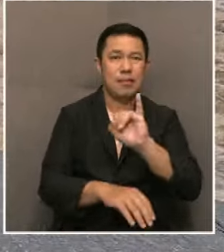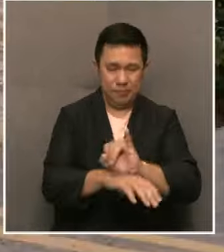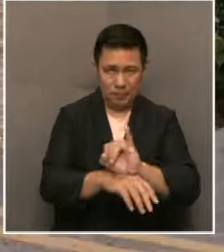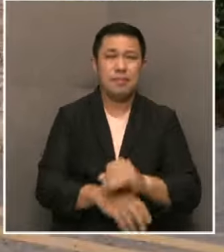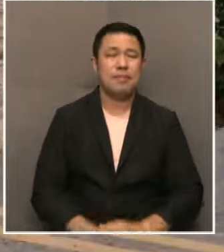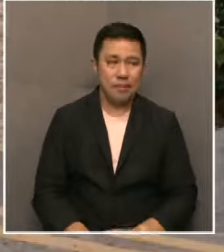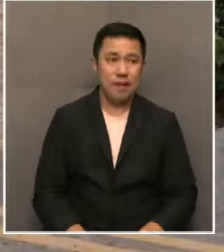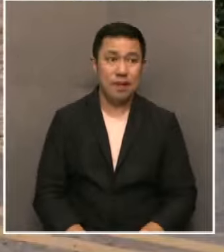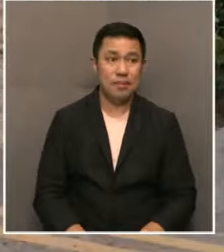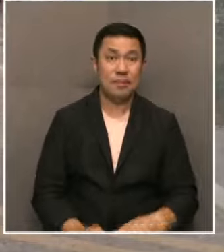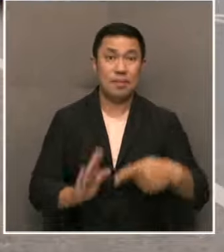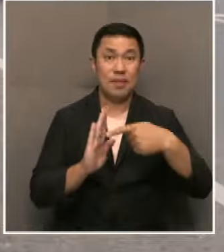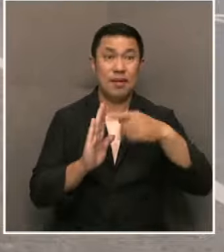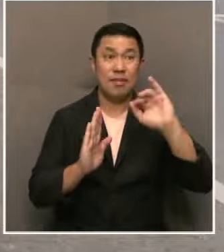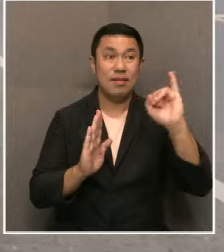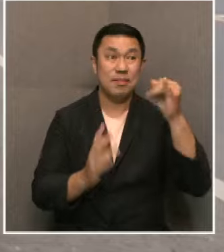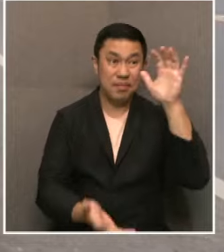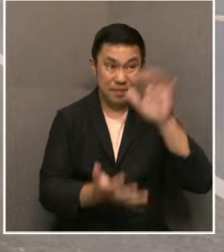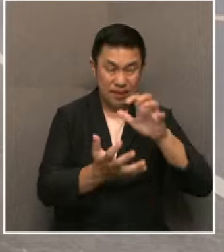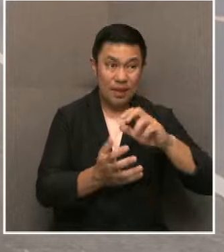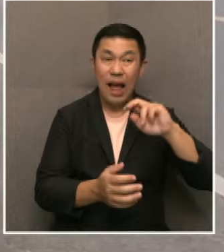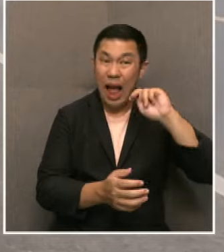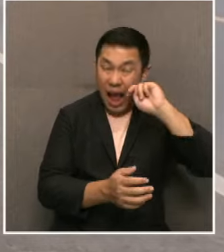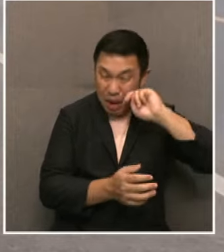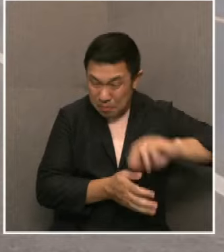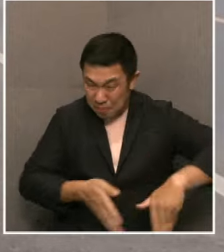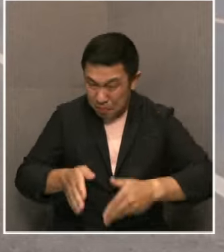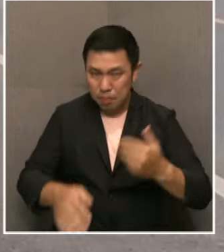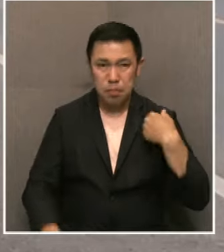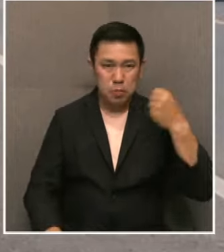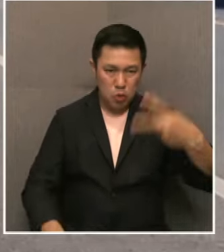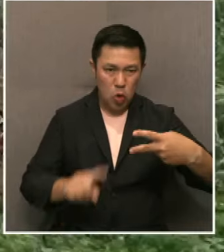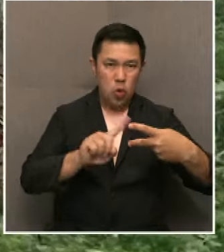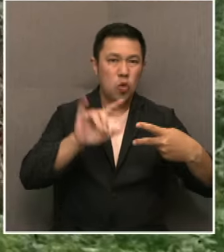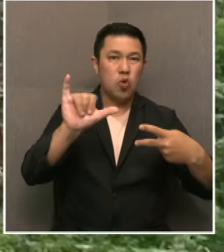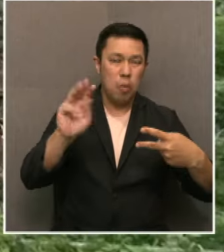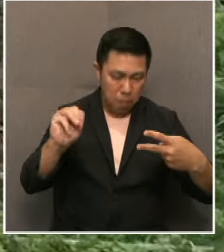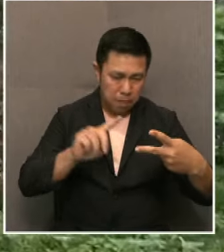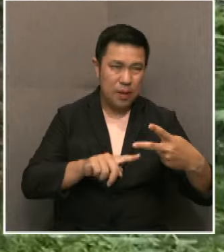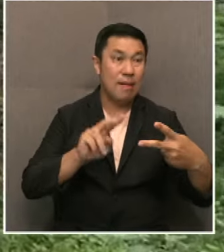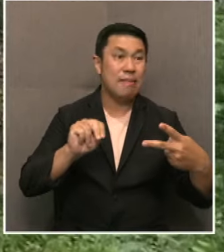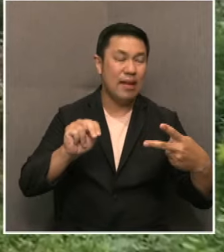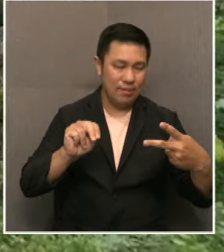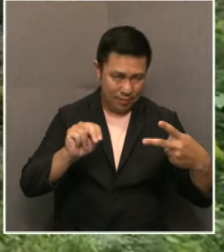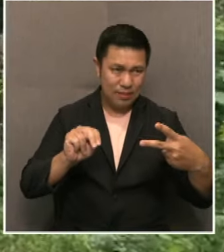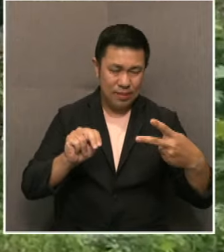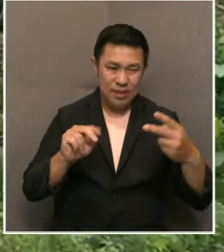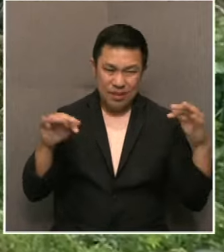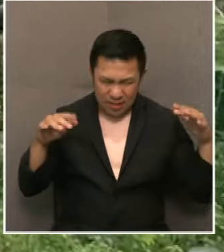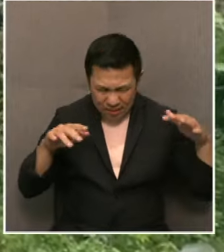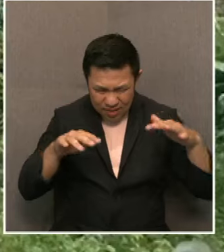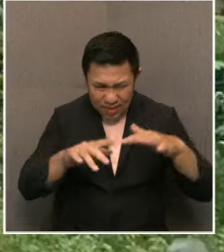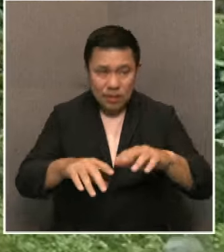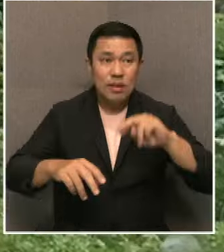จิตรพื้นที่รับมวลน้ำเหนือจากแม่น้ำยมแม่น้ำน่านก่อนจะลงไปสู่แม่น้ำเจ้าพระยาที่จังหวัดนครสวรรค์